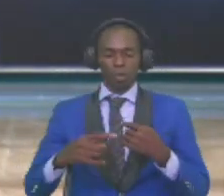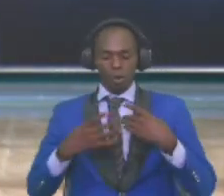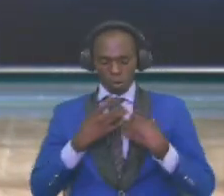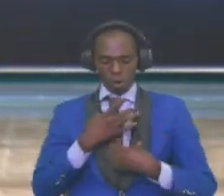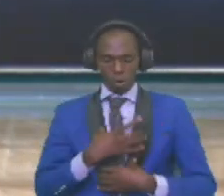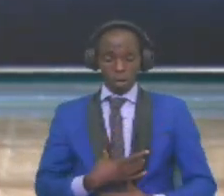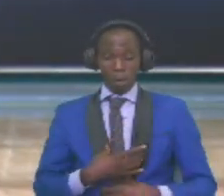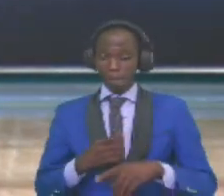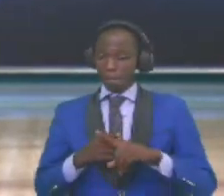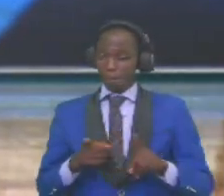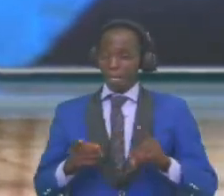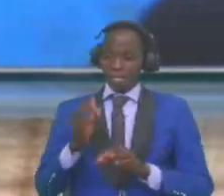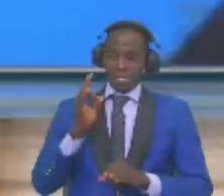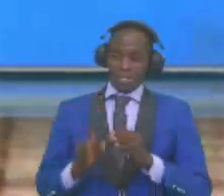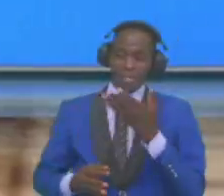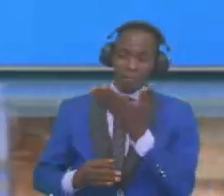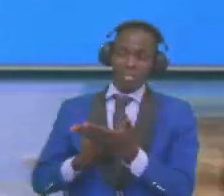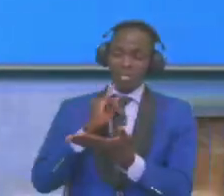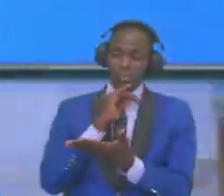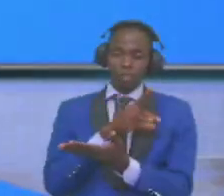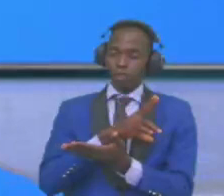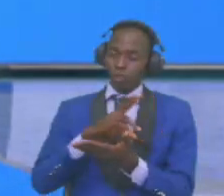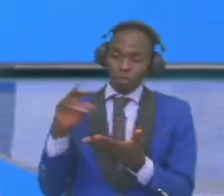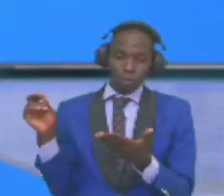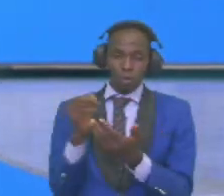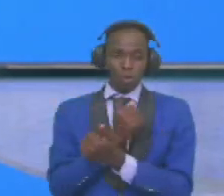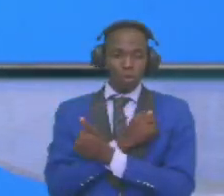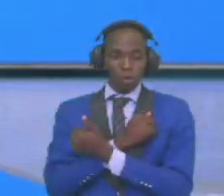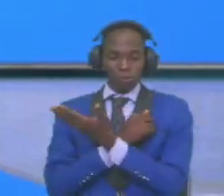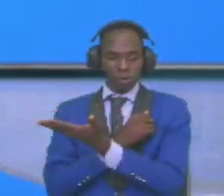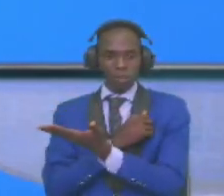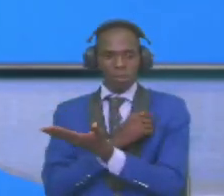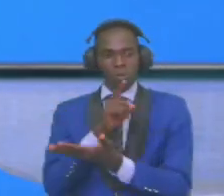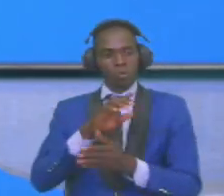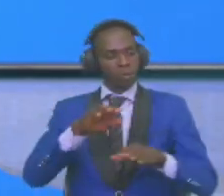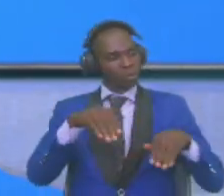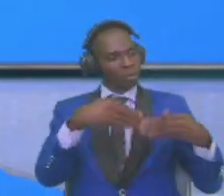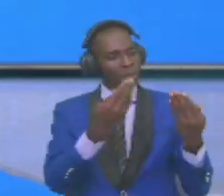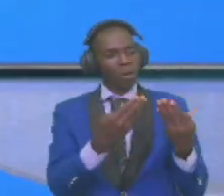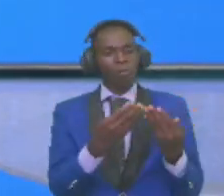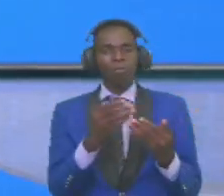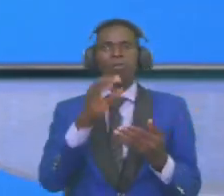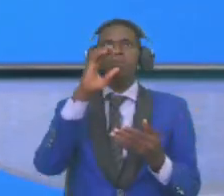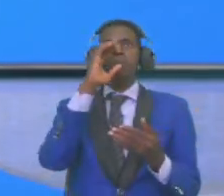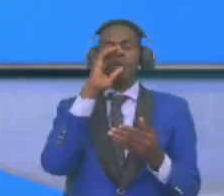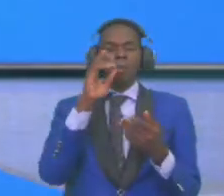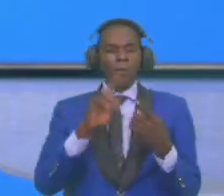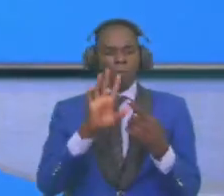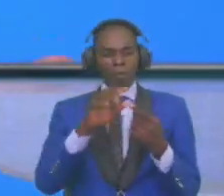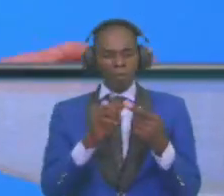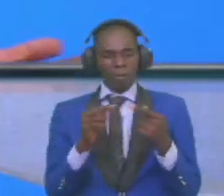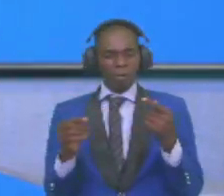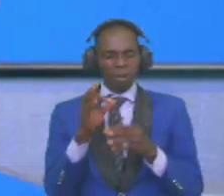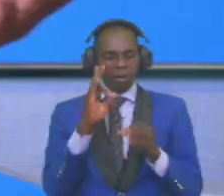le fait d'amener de la nourriture de fait voir aux gens ont fait boire